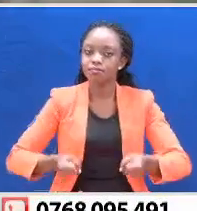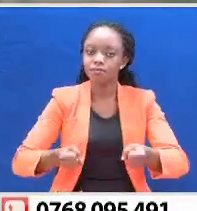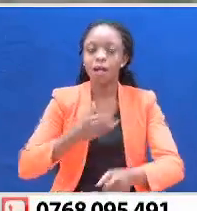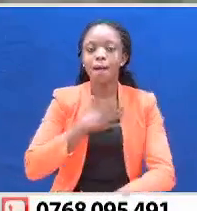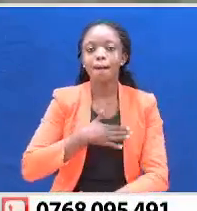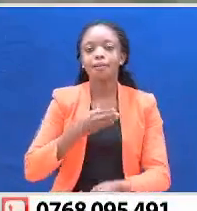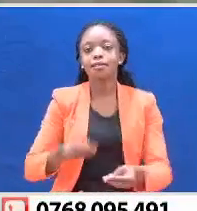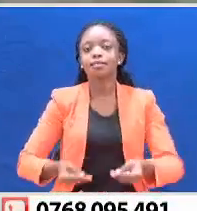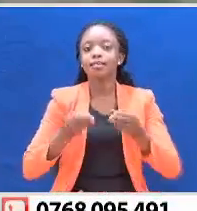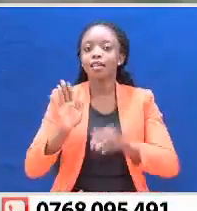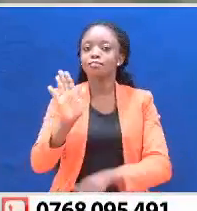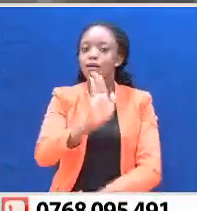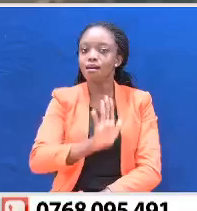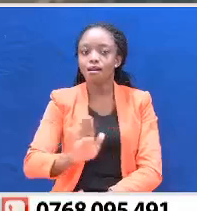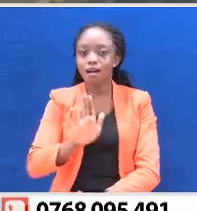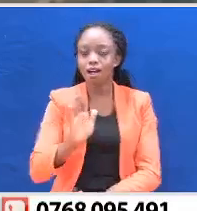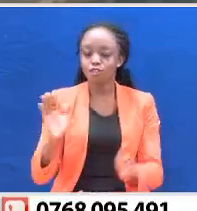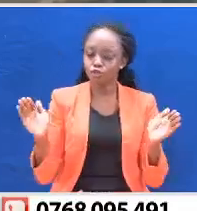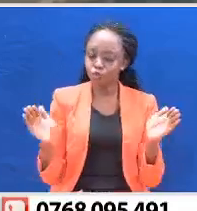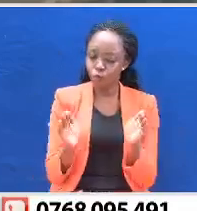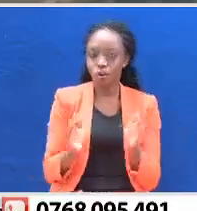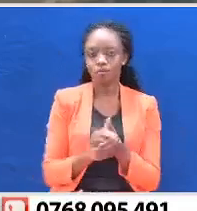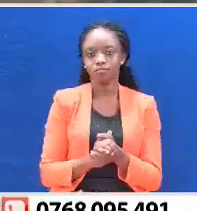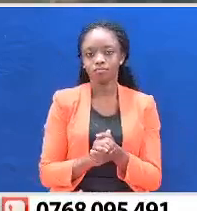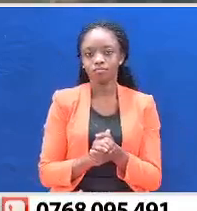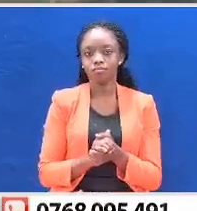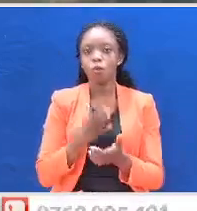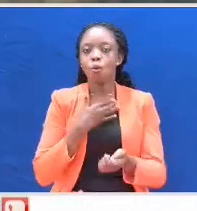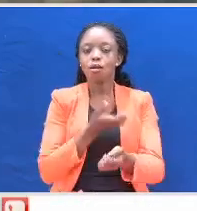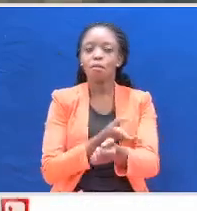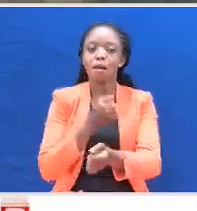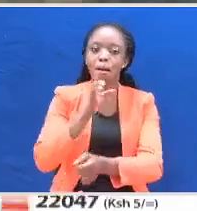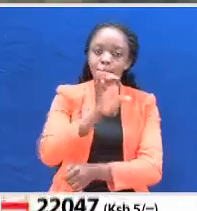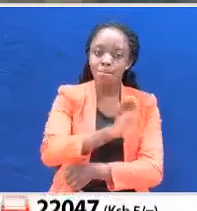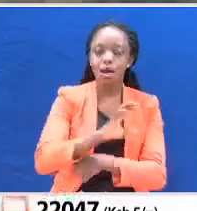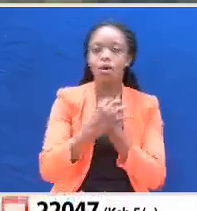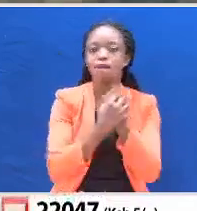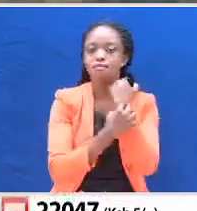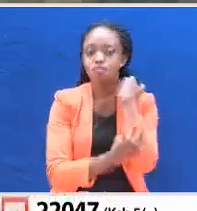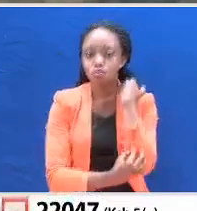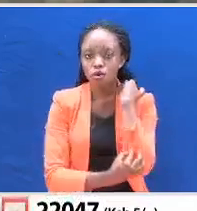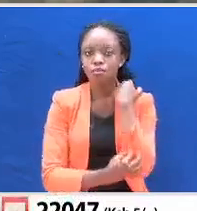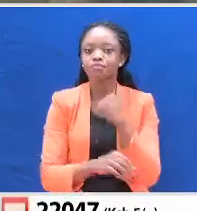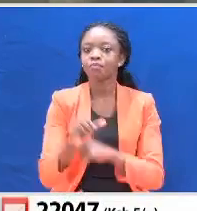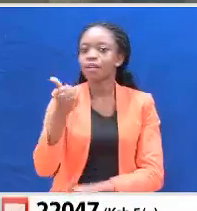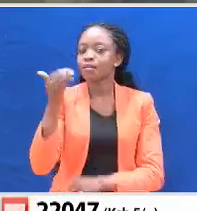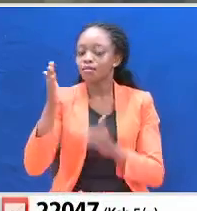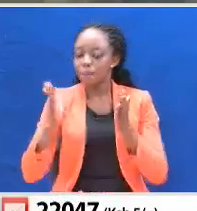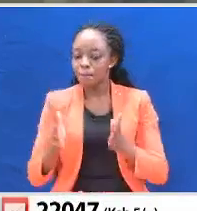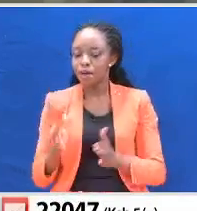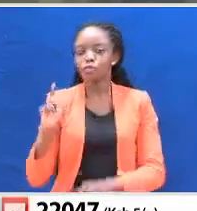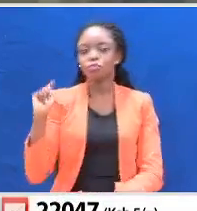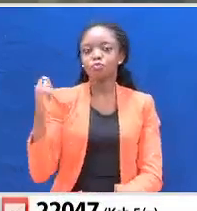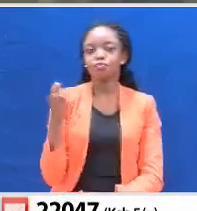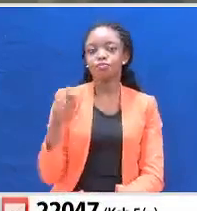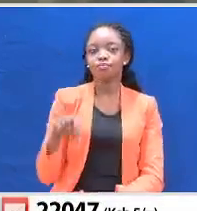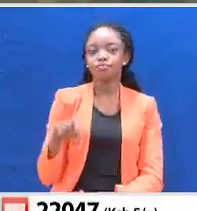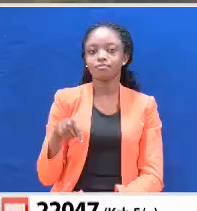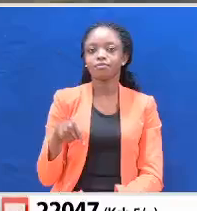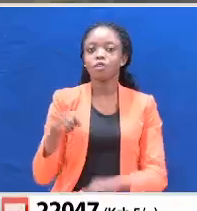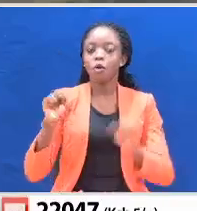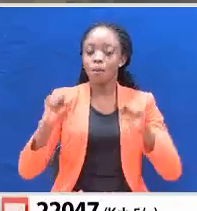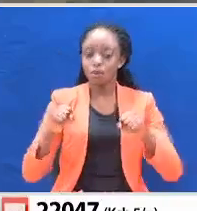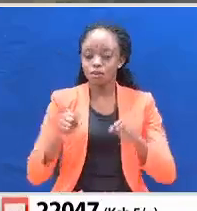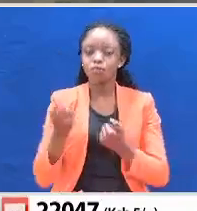probox. Sindio? Tutaempawa mahasla, mtoto wa hasla mwingine yote Kenya hii